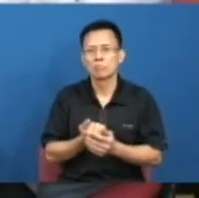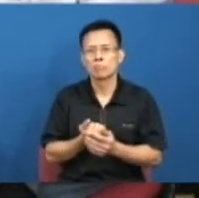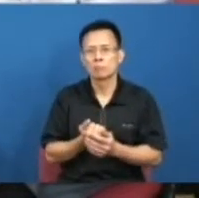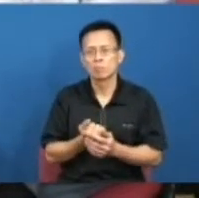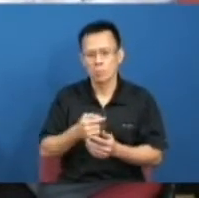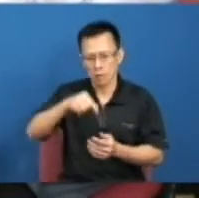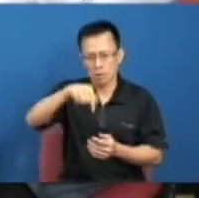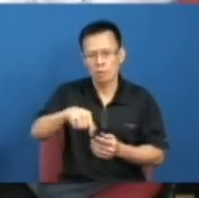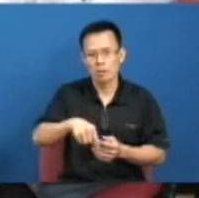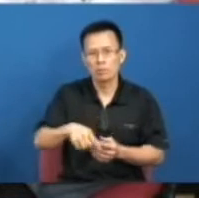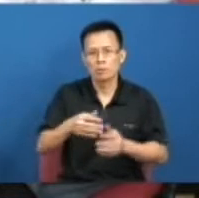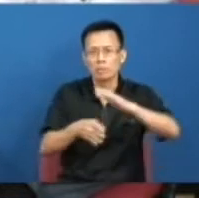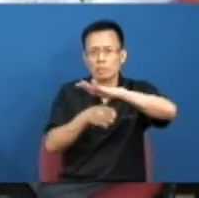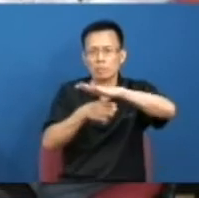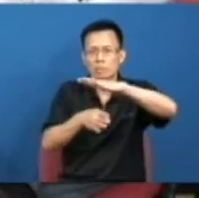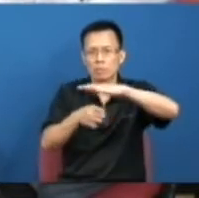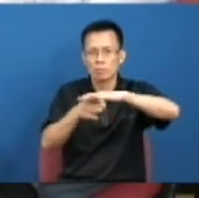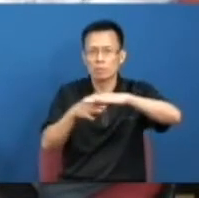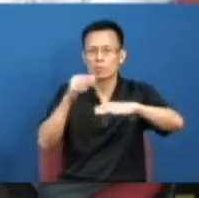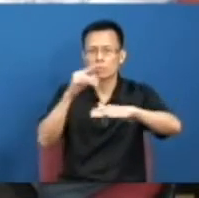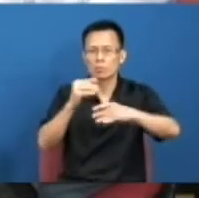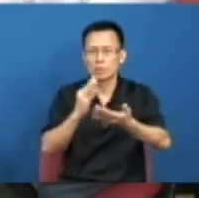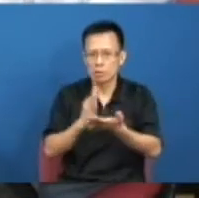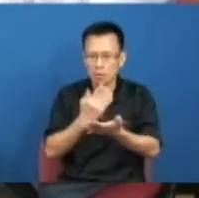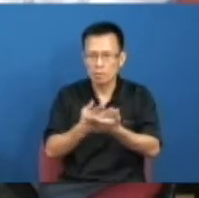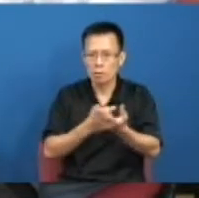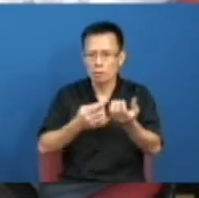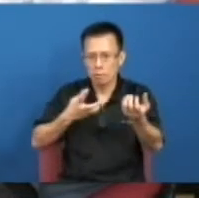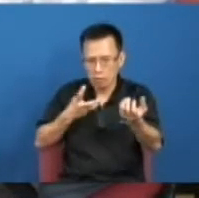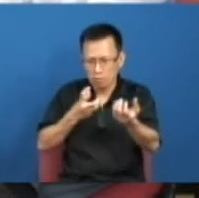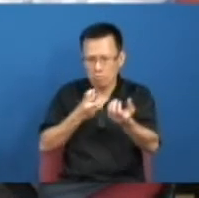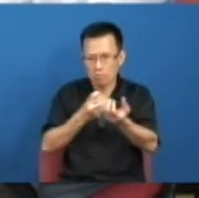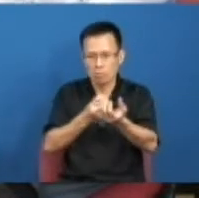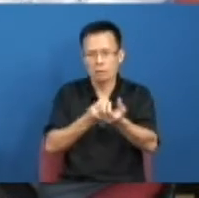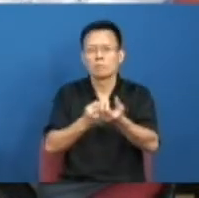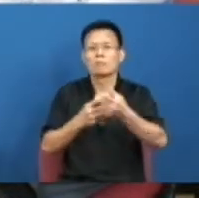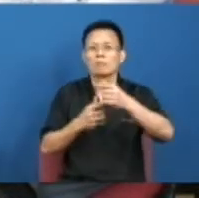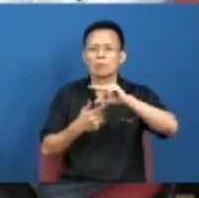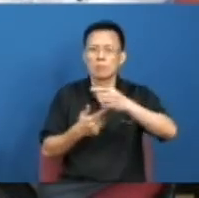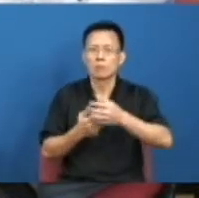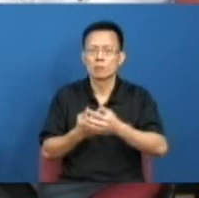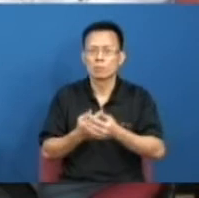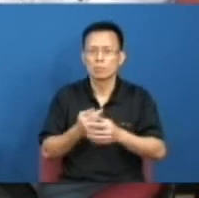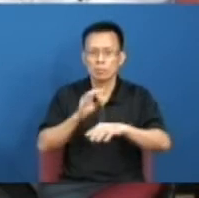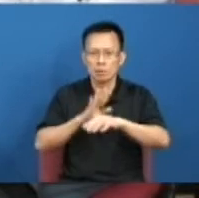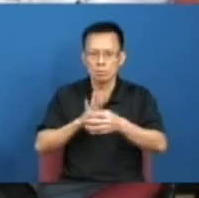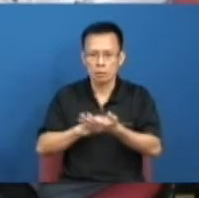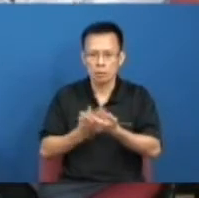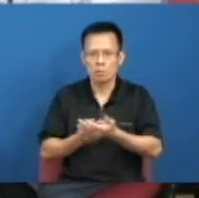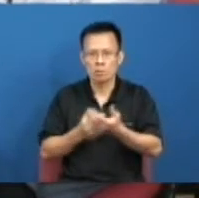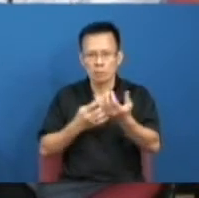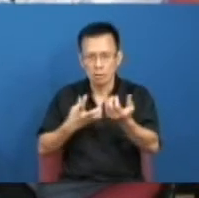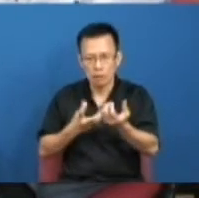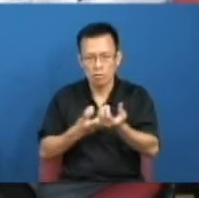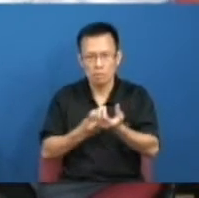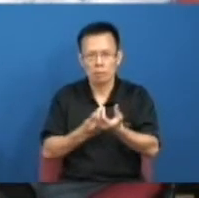你下邊嘅單位可試用打針方法， 嗯， 但係打針方法咧只係一種